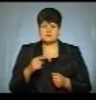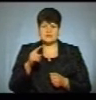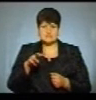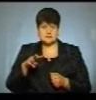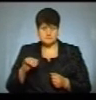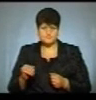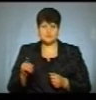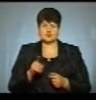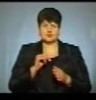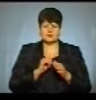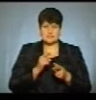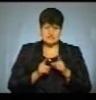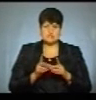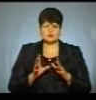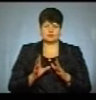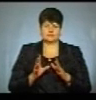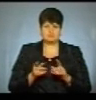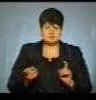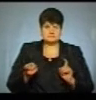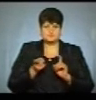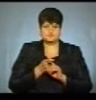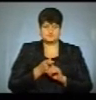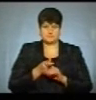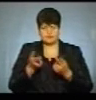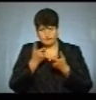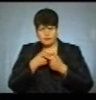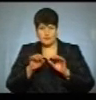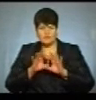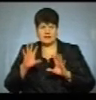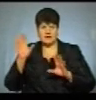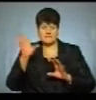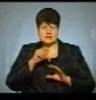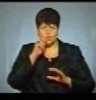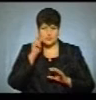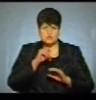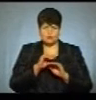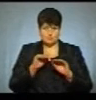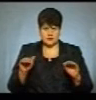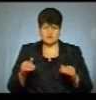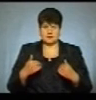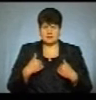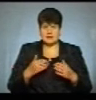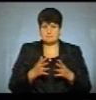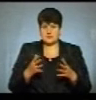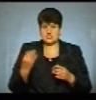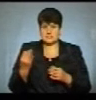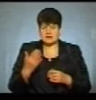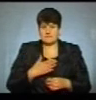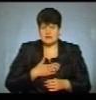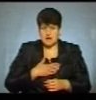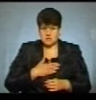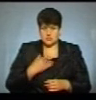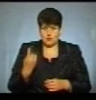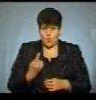інформації, що дійсно вони включилися в цю кампанію, як на всеукраїнському рівні, так і в нас. Мене, звичайно, більше цікавить